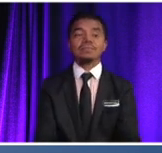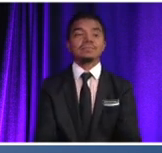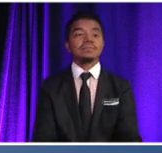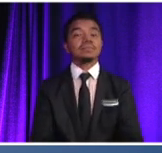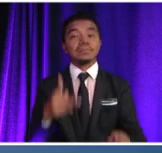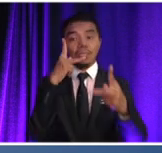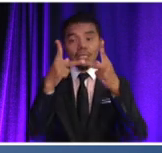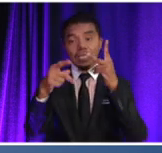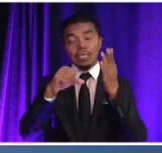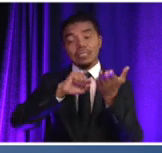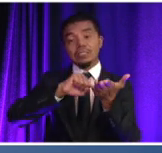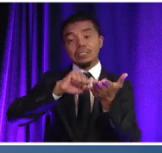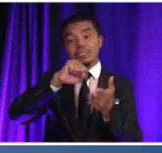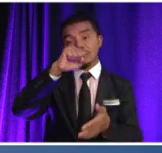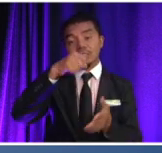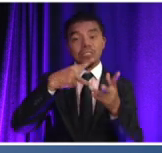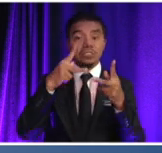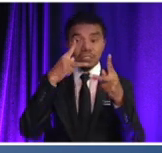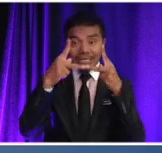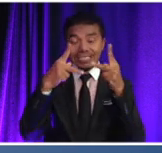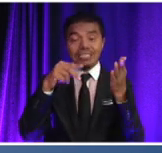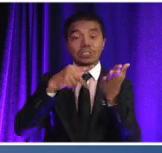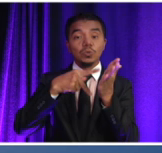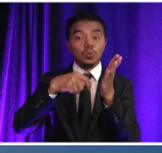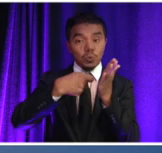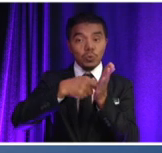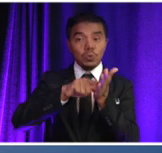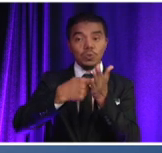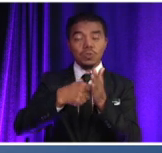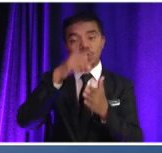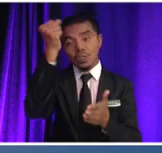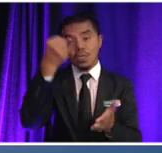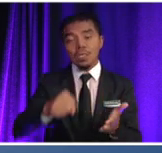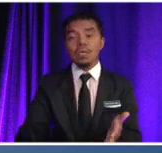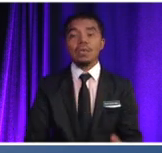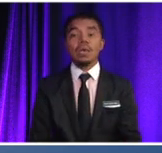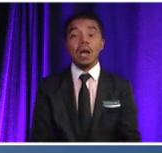strategi pemasaran Oke dan di sini Kamu kenapa